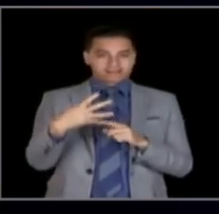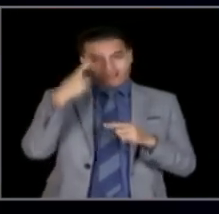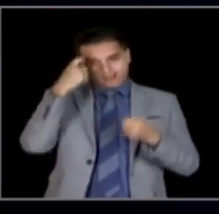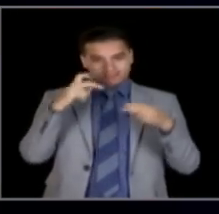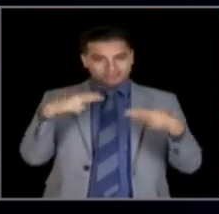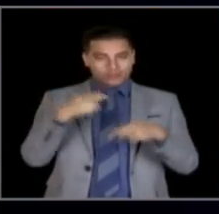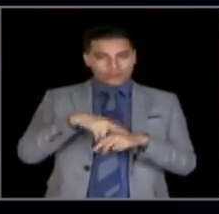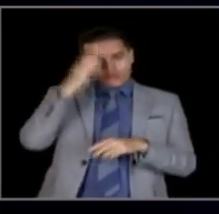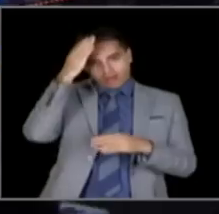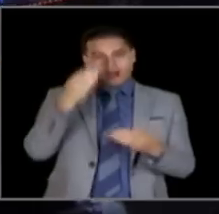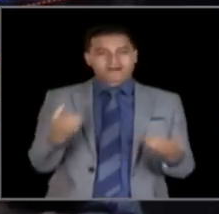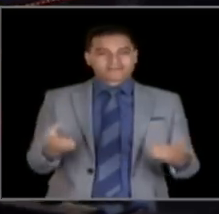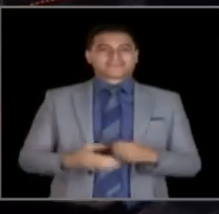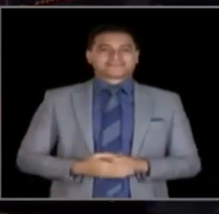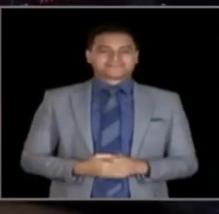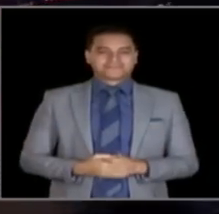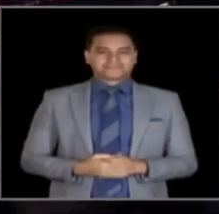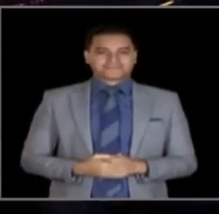الضغط والعباقرة.